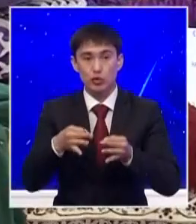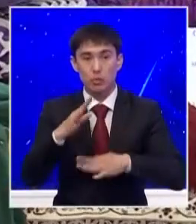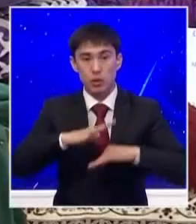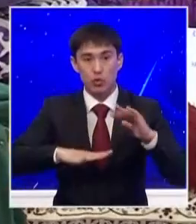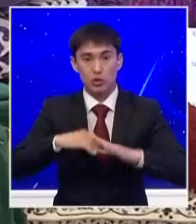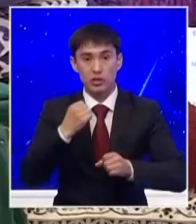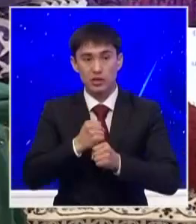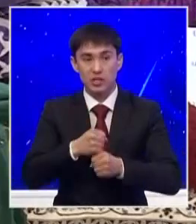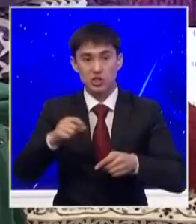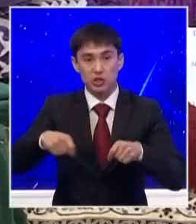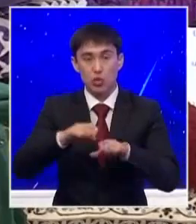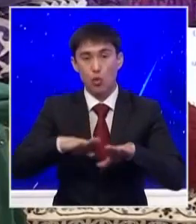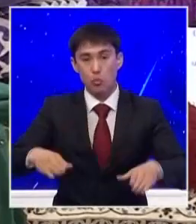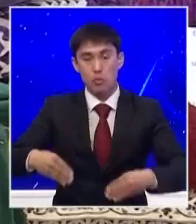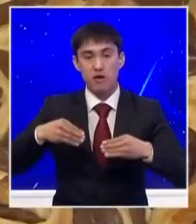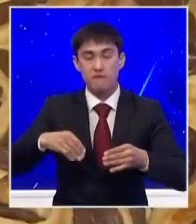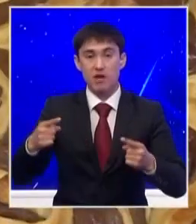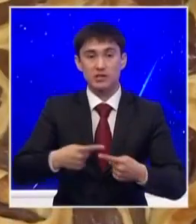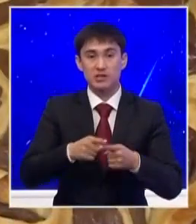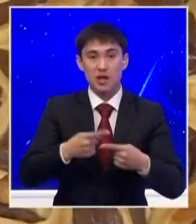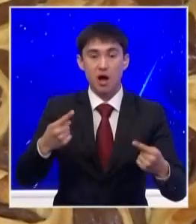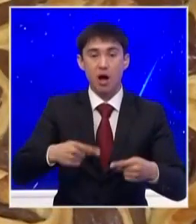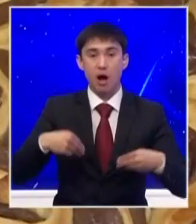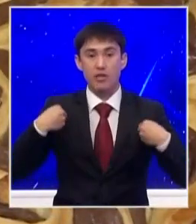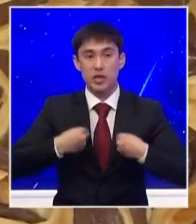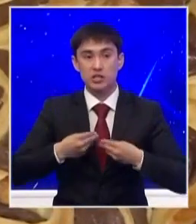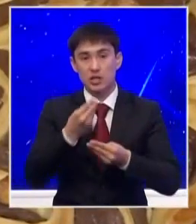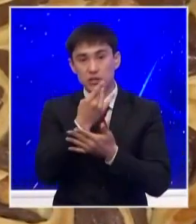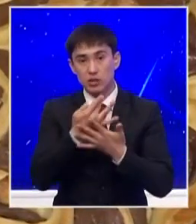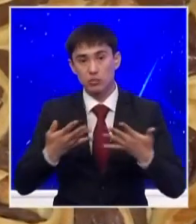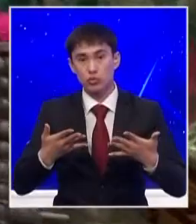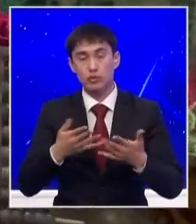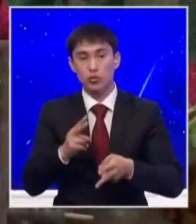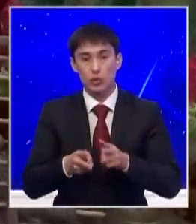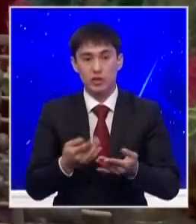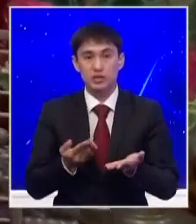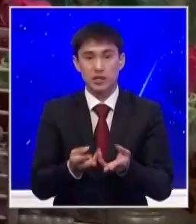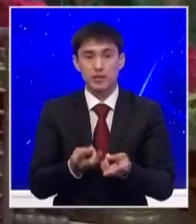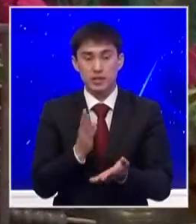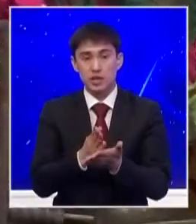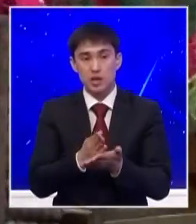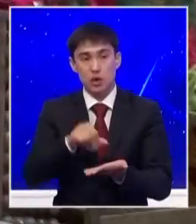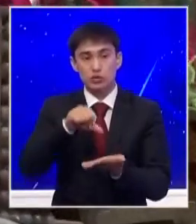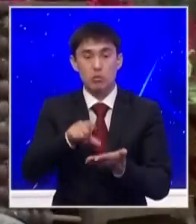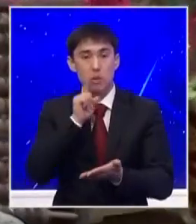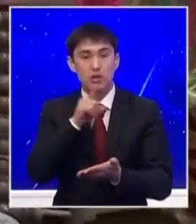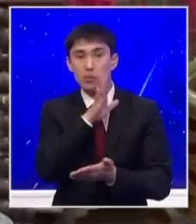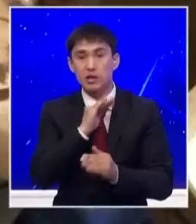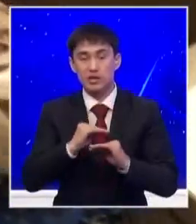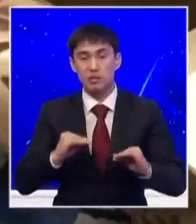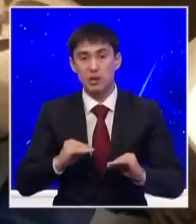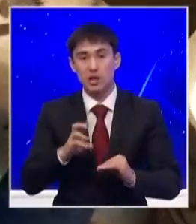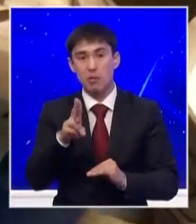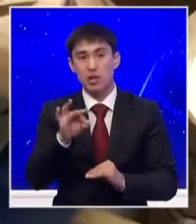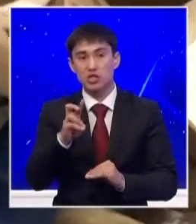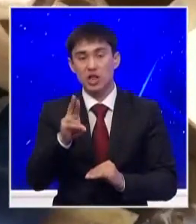рукоделия, расшитые курпе, вязаную одежду, а также национальные блюда и кулинарные изделия. Среди конкурсанток молодая многодетная мать Камила Жалгас.